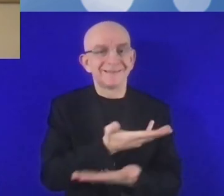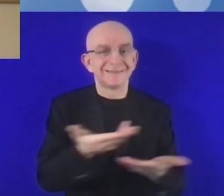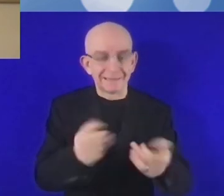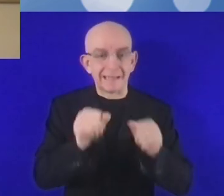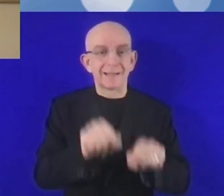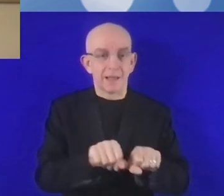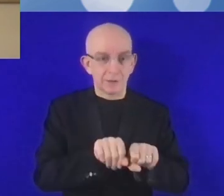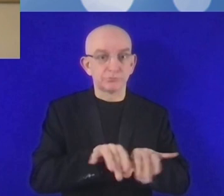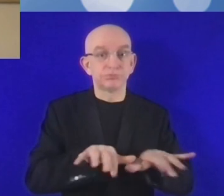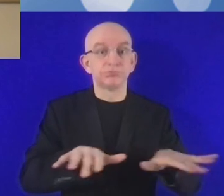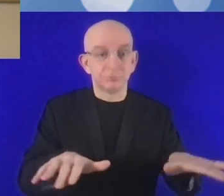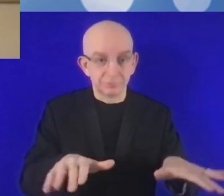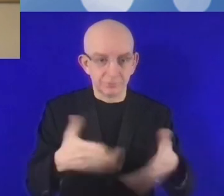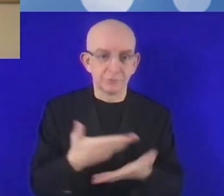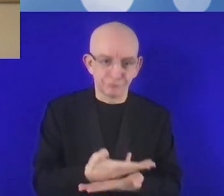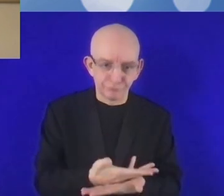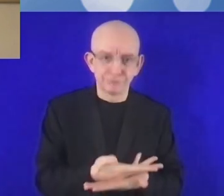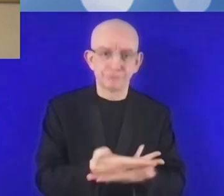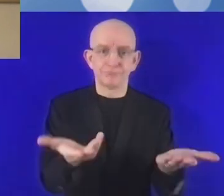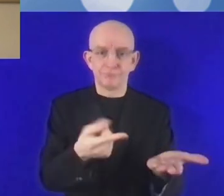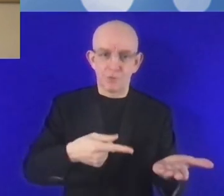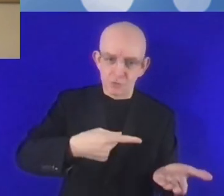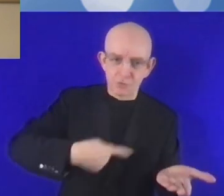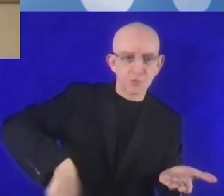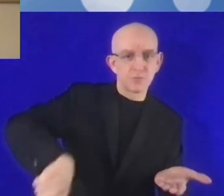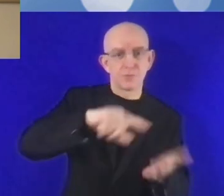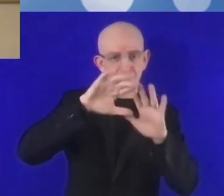3G-технологии. Мы считаем, что это весьма